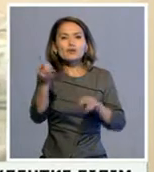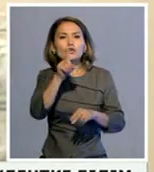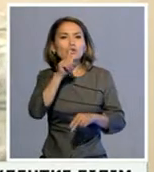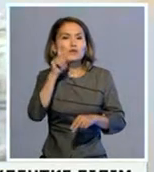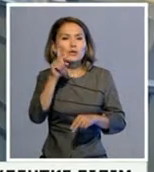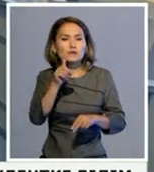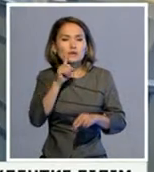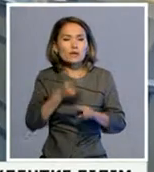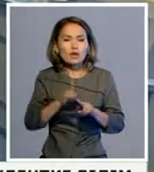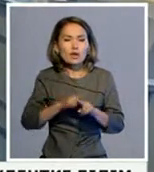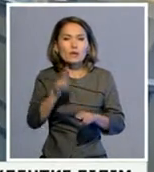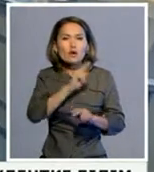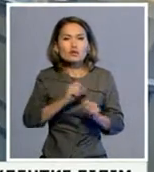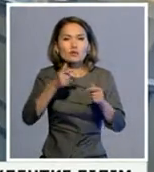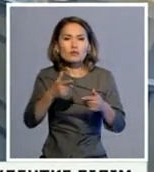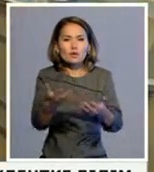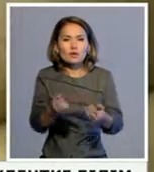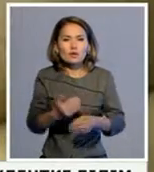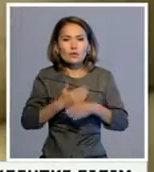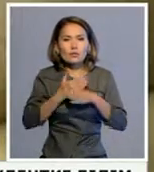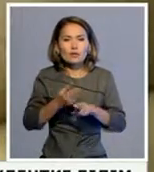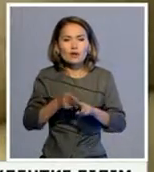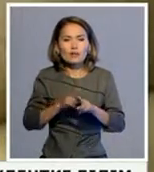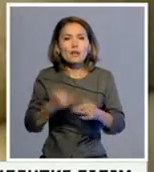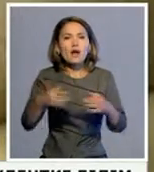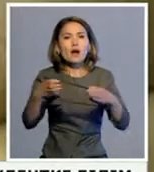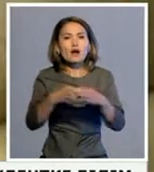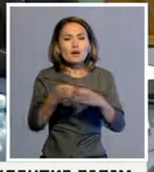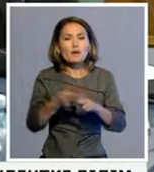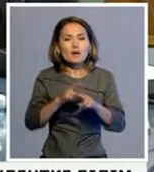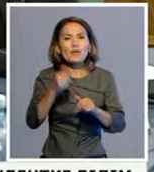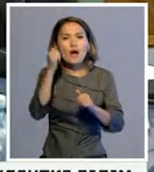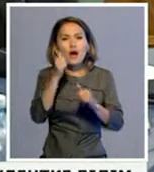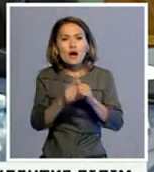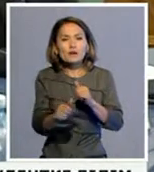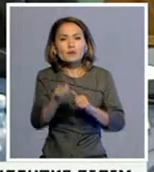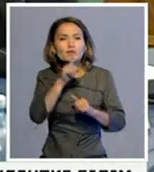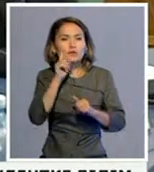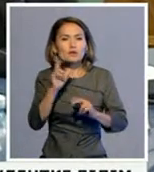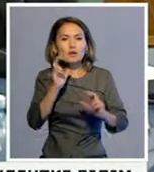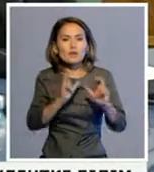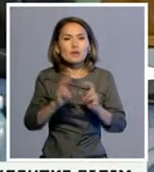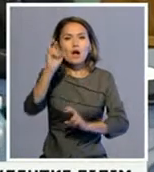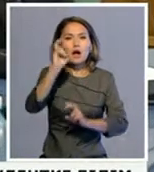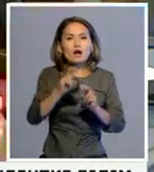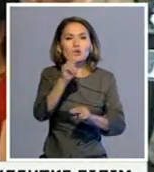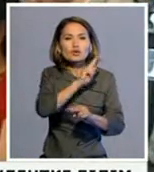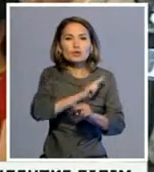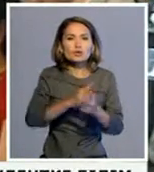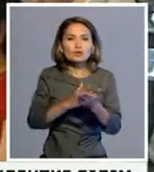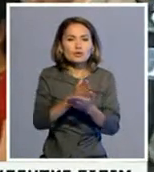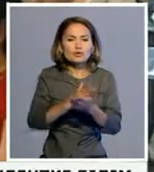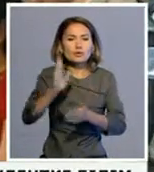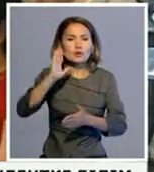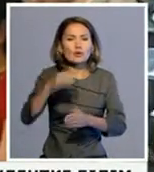білімін жетілдіруді 13 жылдан бер қолға алған. Компанияның демеуімен осыған дейін оқыған әрбір студент өңірлерде кәсіпорынның филиалдарында қызмет